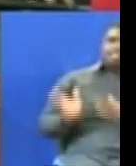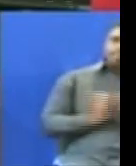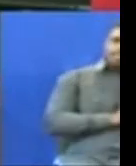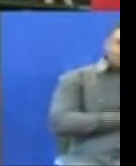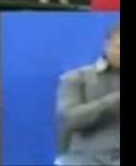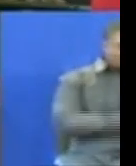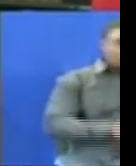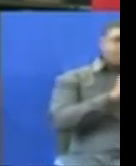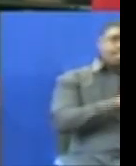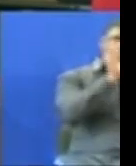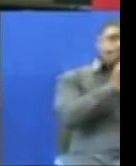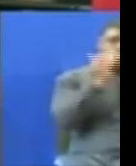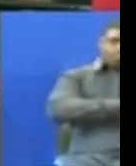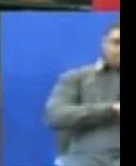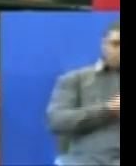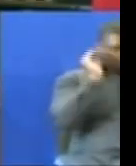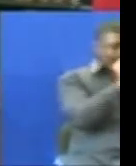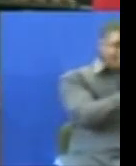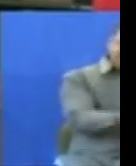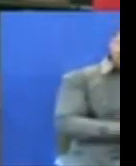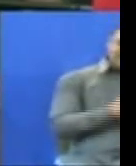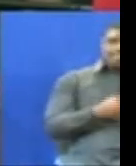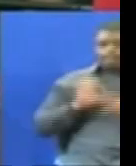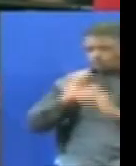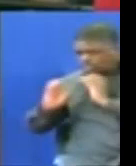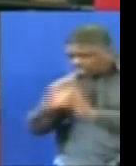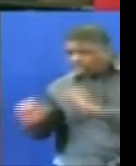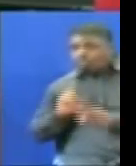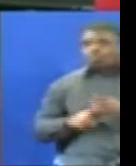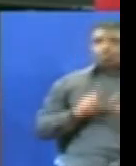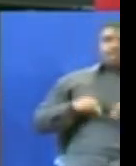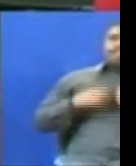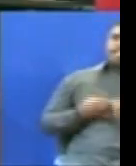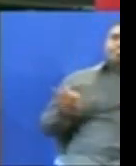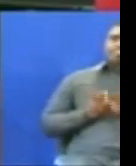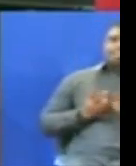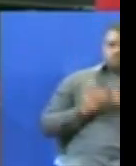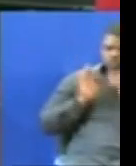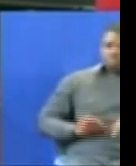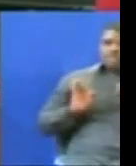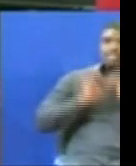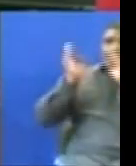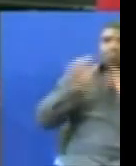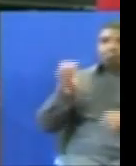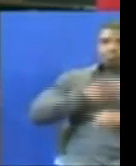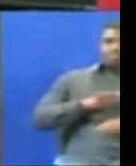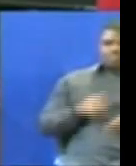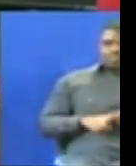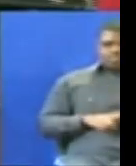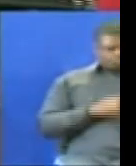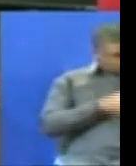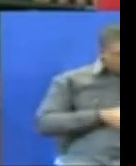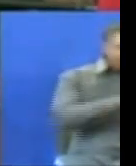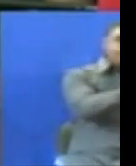katika sekta ya usafirishaji, katika sekta ya mawasiliano, lakini pia katika kuendelea kuboresha miundombinu kwa maana ya